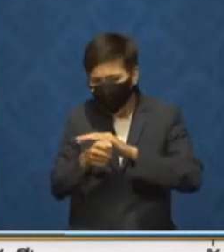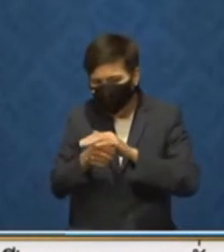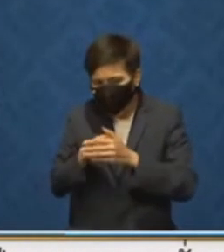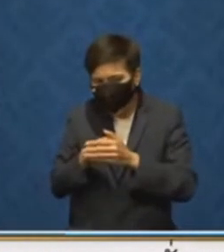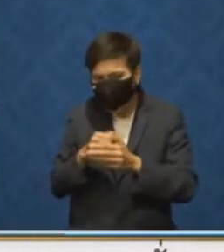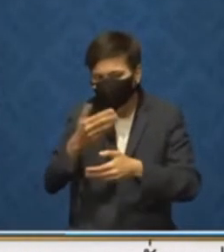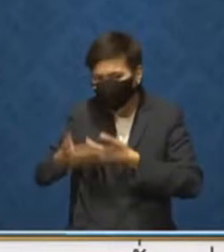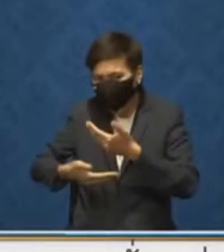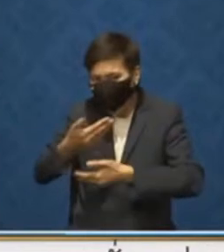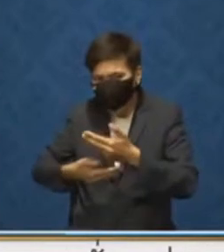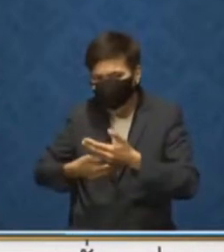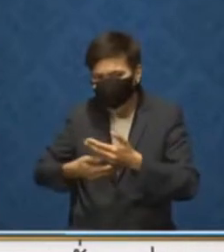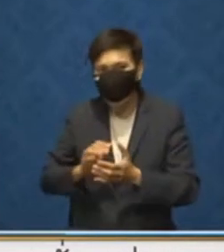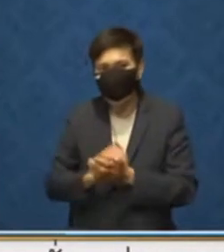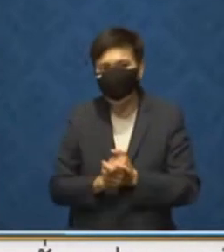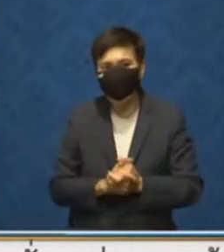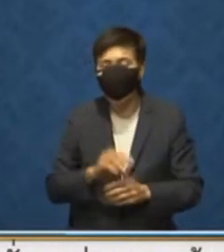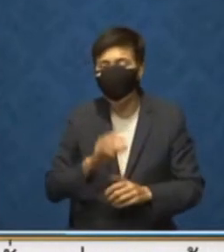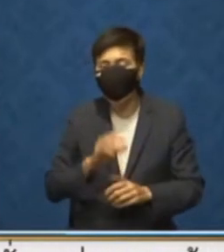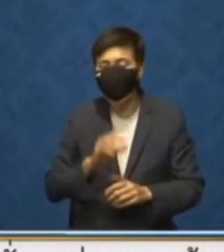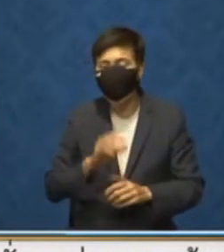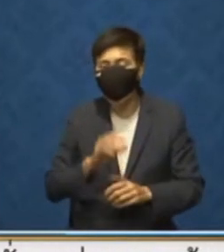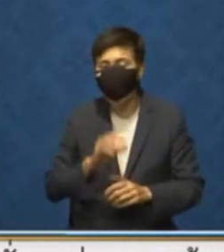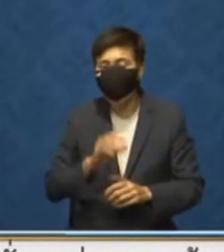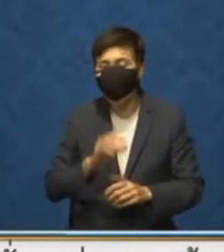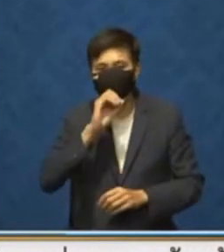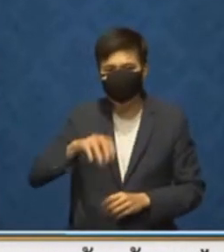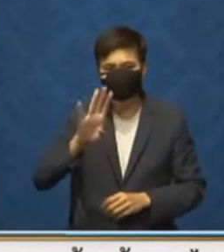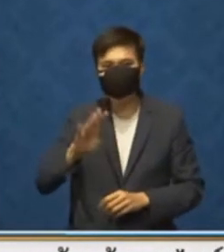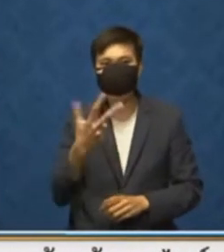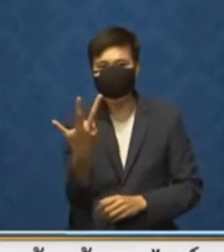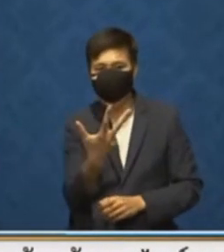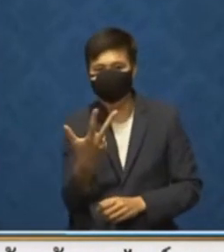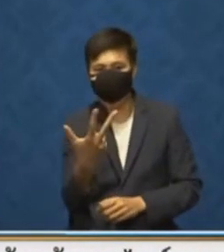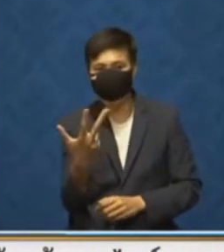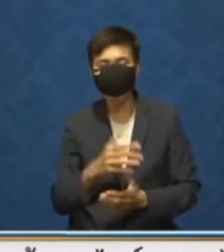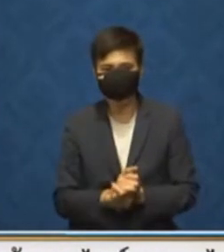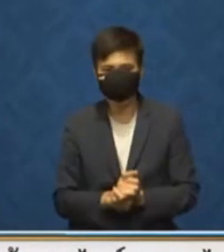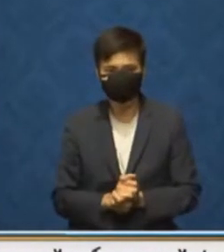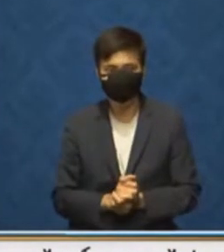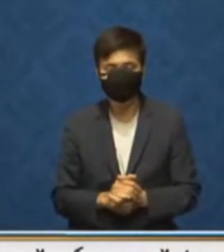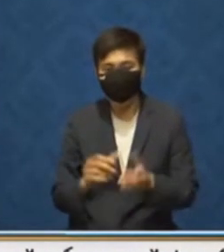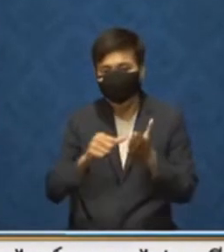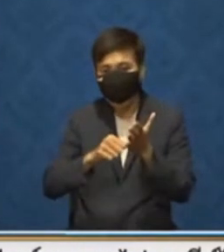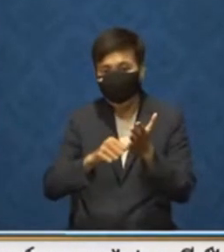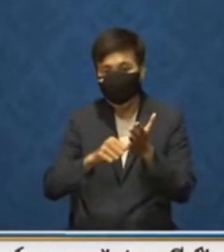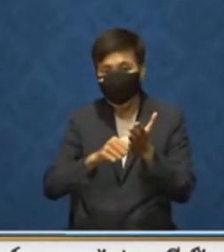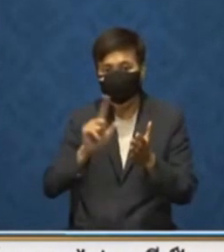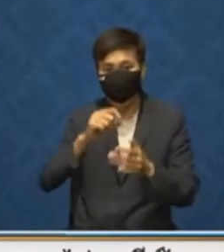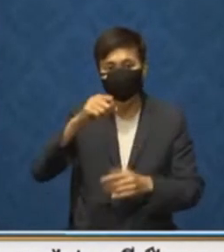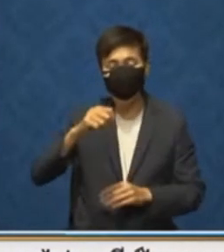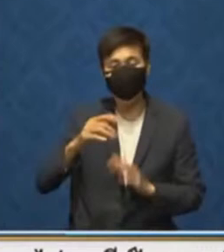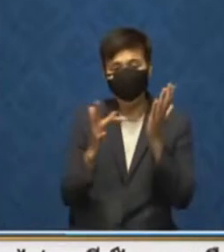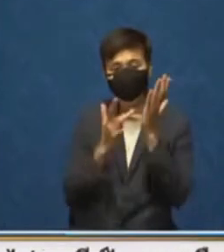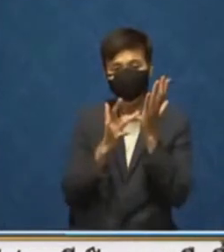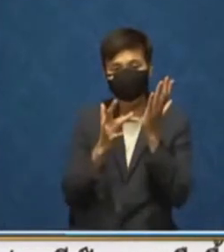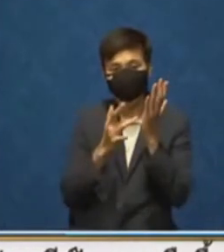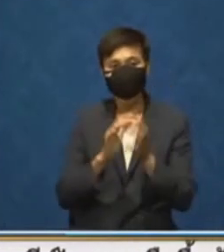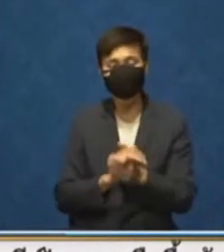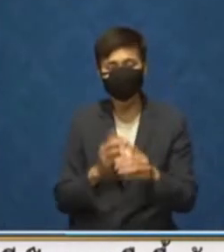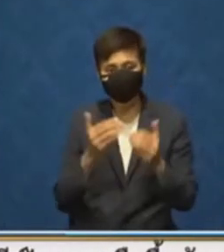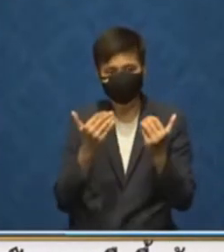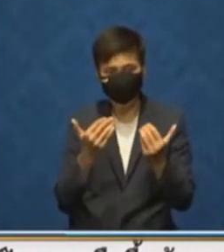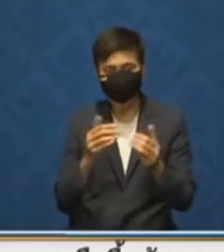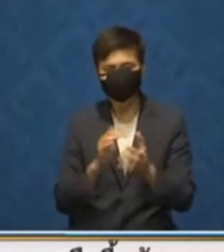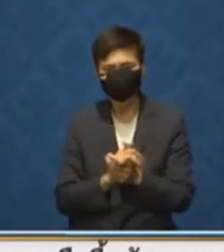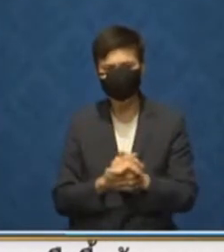ไม่ใช่ของ 3บริษัทนี้เพื่ออะไรครับเพื่อซ่อนไอ้ตัวที่แก้ซอฟต์แวร์ไอ้ตัวนี้ที่ถูกตัดต่อไปตัวปัญหาเดี๋ยวจะอธิบายอย่าง